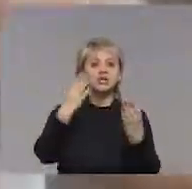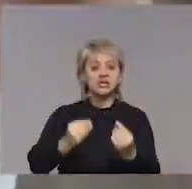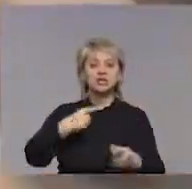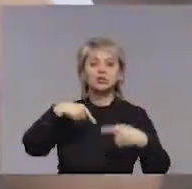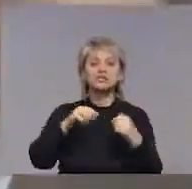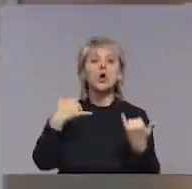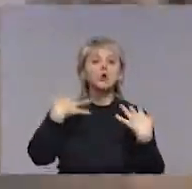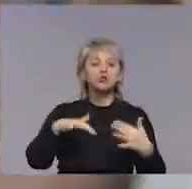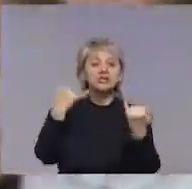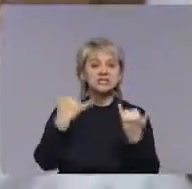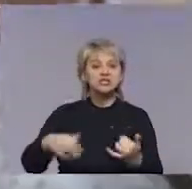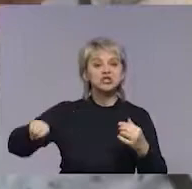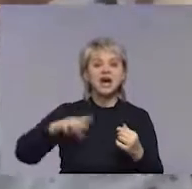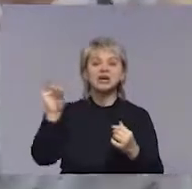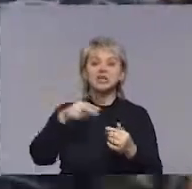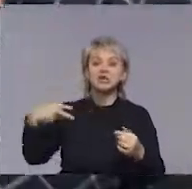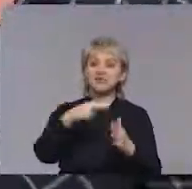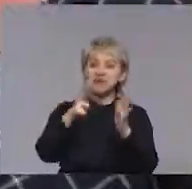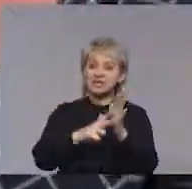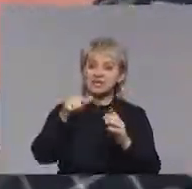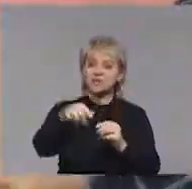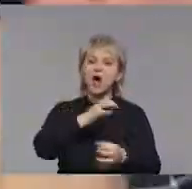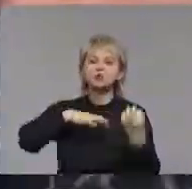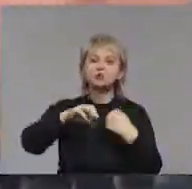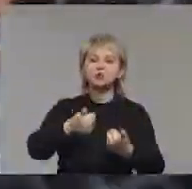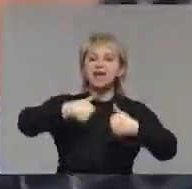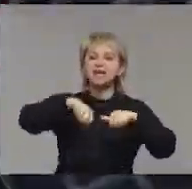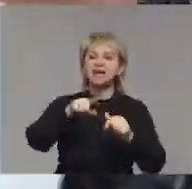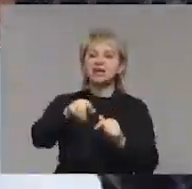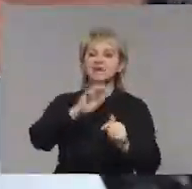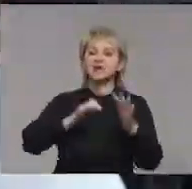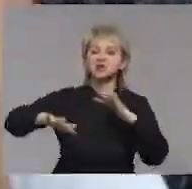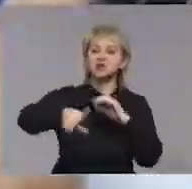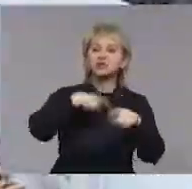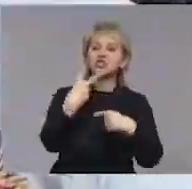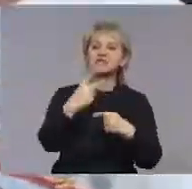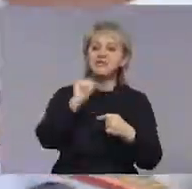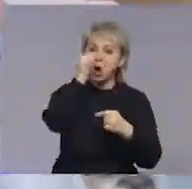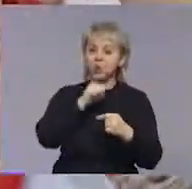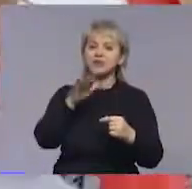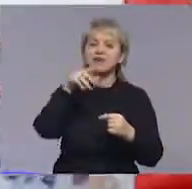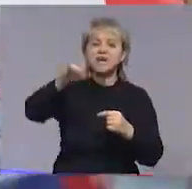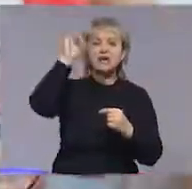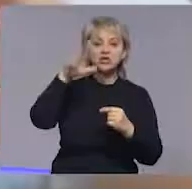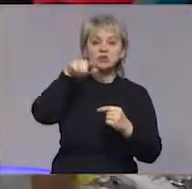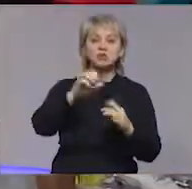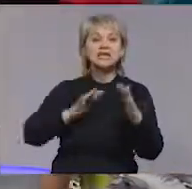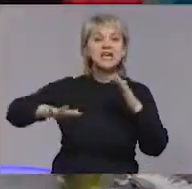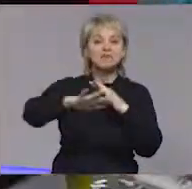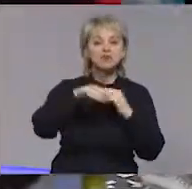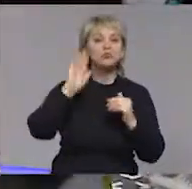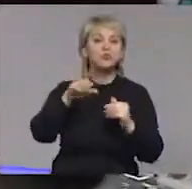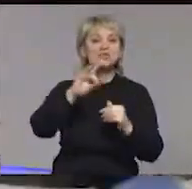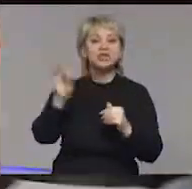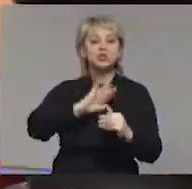Мундиаля. Уже сейчас в дирекции «Ростов-2018» обсуждают организацию фан-зоны через 2 года во время чемпионата Европы. И